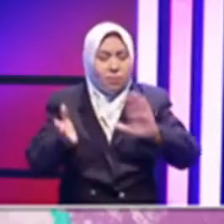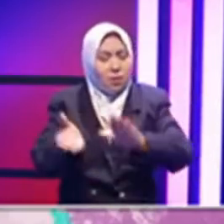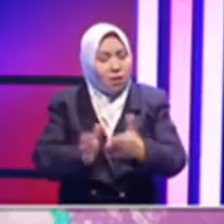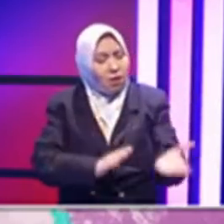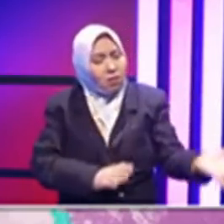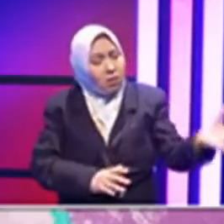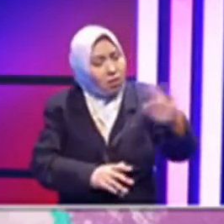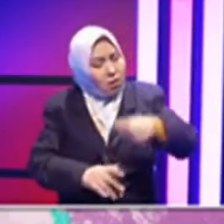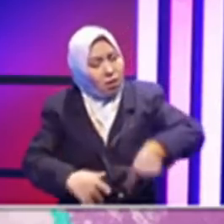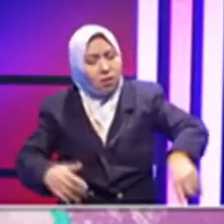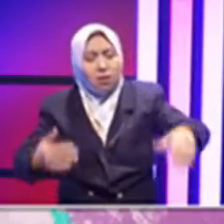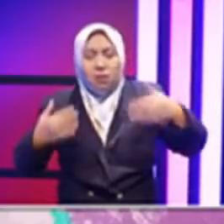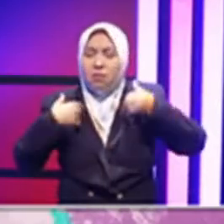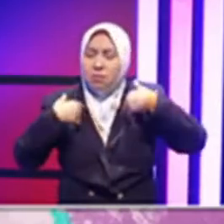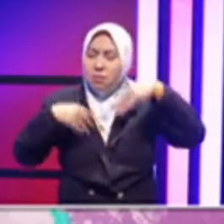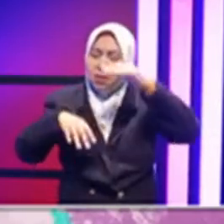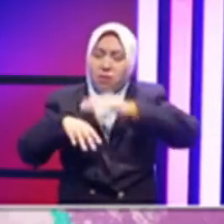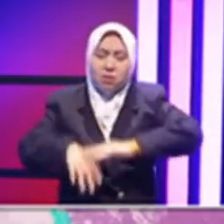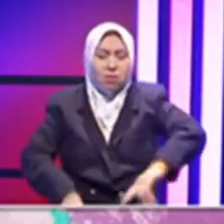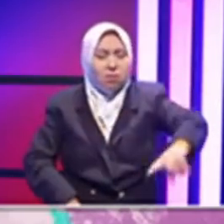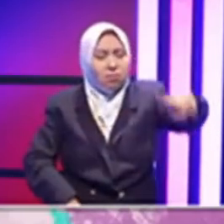وعندنا كتاب